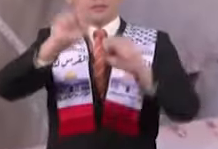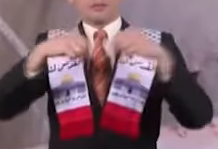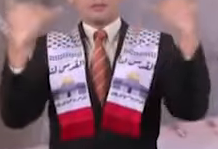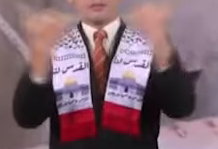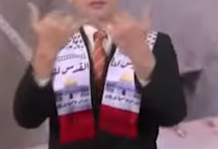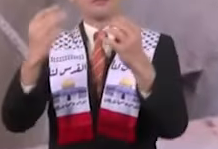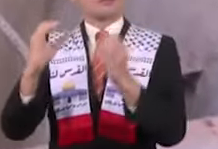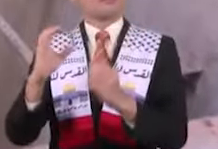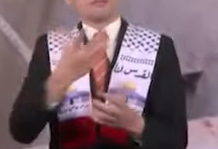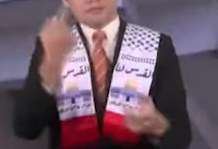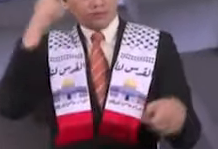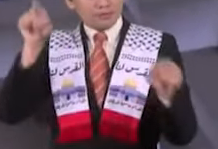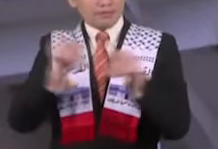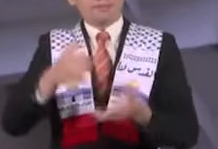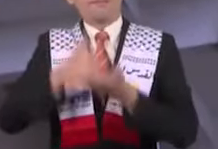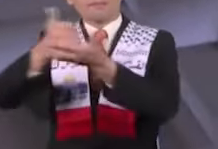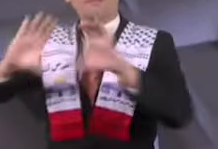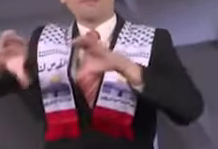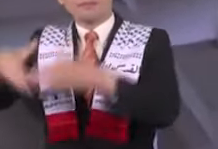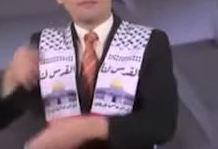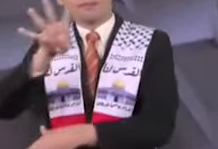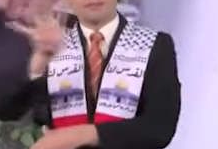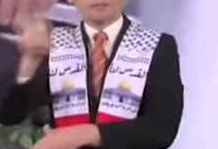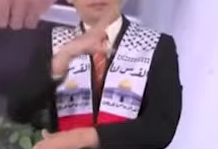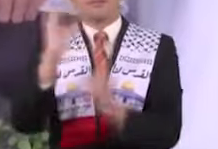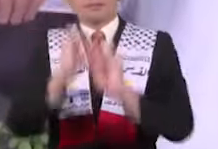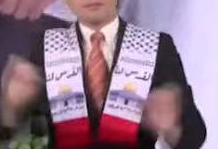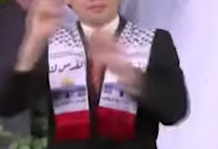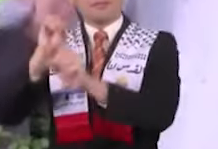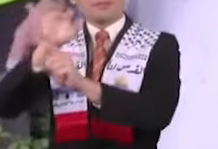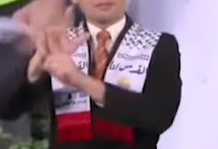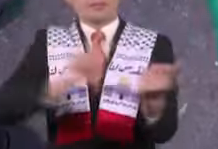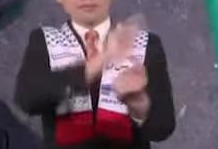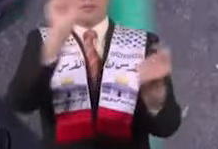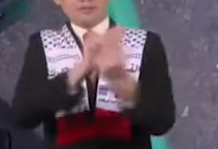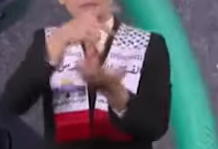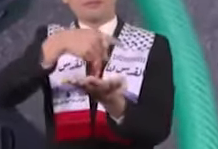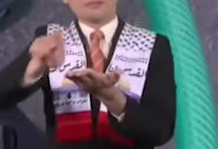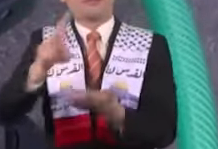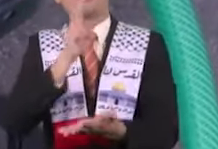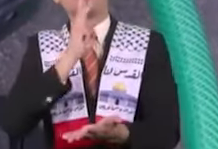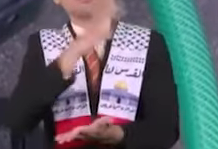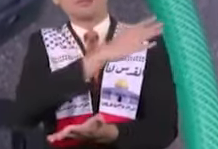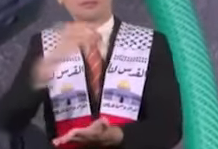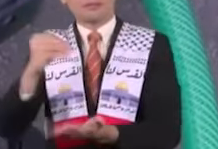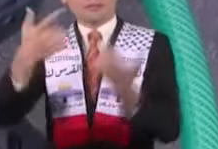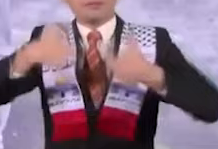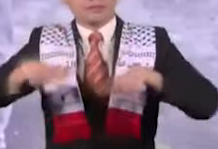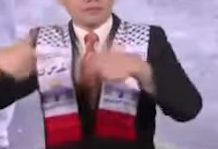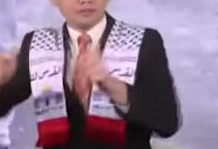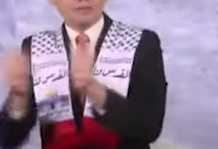ia bakal memberi kesan langsung terhadap kualiti perkhidmatan kepada pengguna, termasuk menangani gangguan bekalan dan